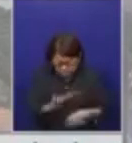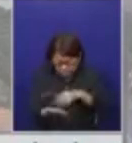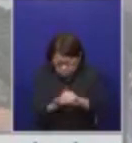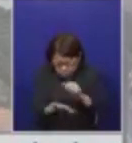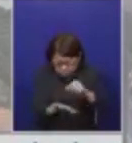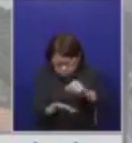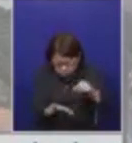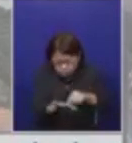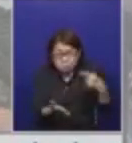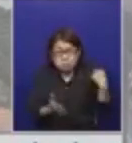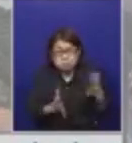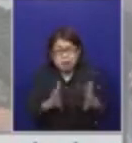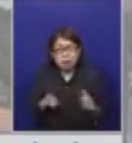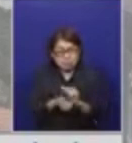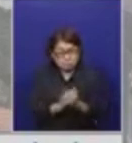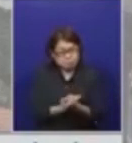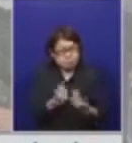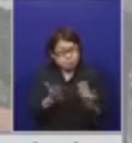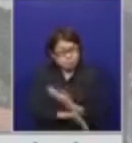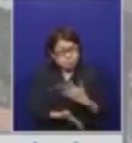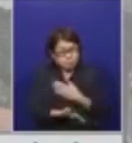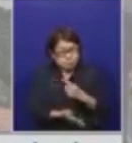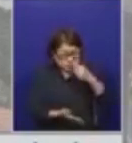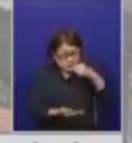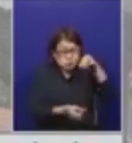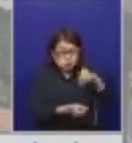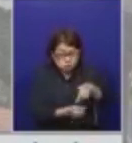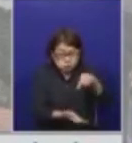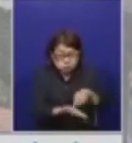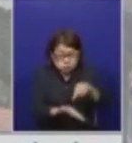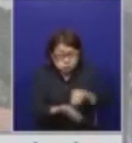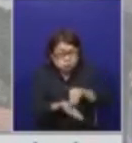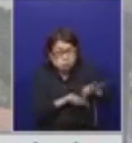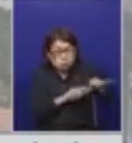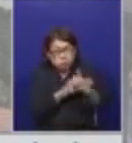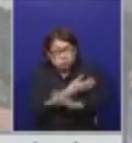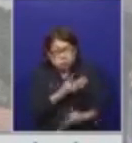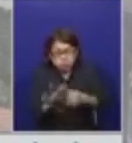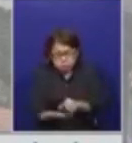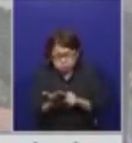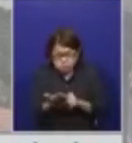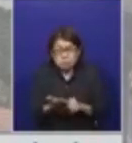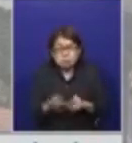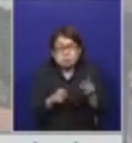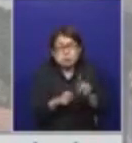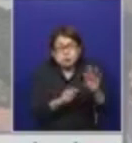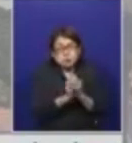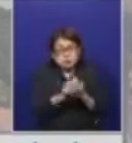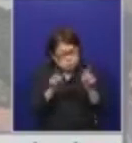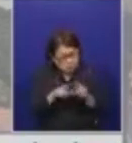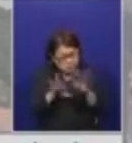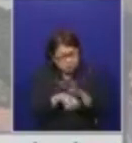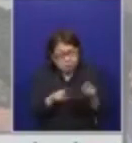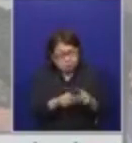เราไม่เอานักธุรกิจไทยนะครับไปขายผ่านแพลตฟอร์มต่างประเทศอย่างเถาเป่าหรืออะไรนะครับโดยให้ความช่